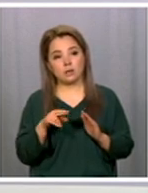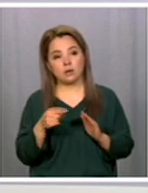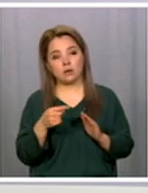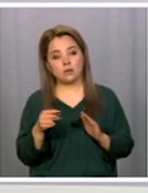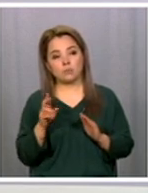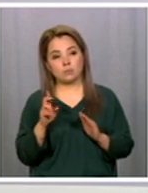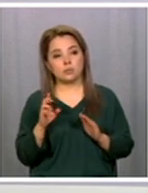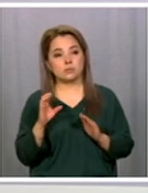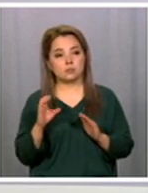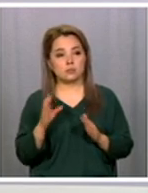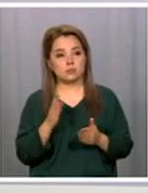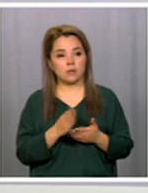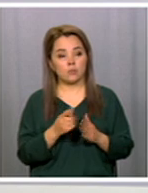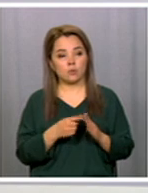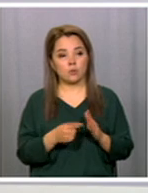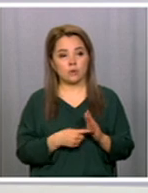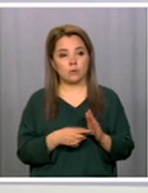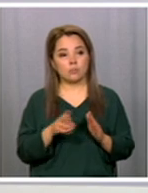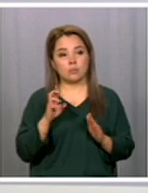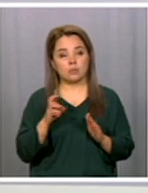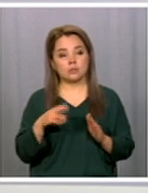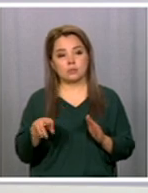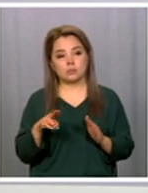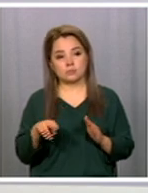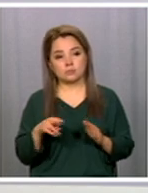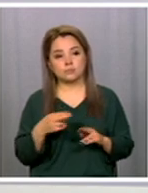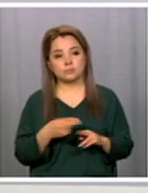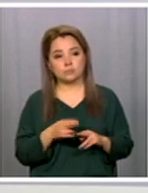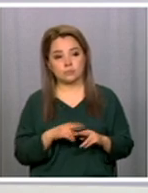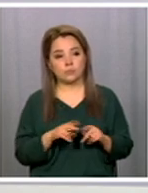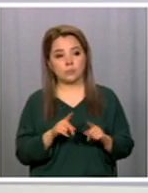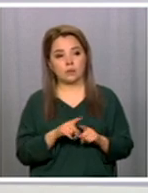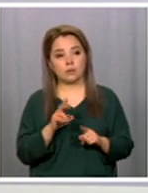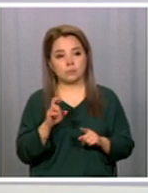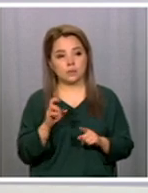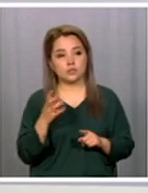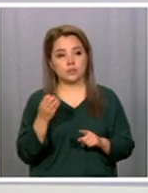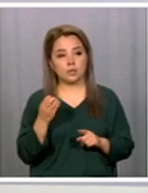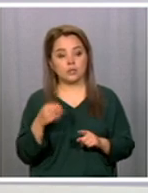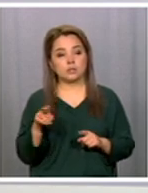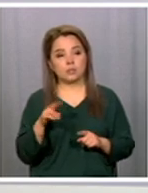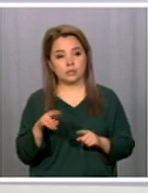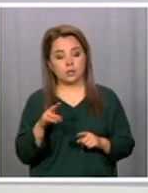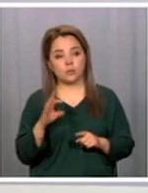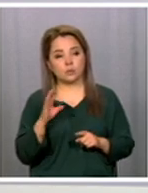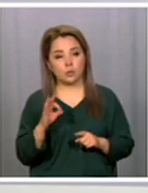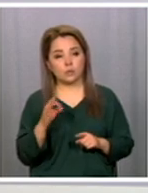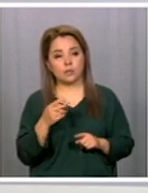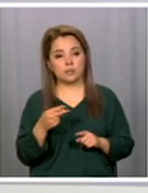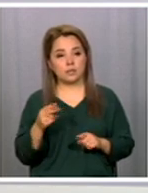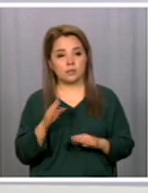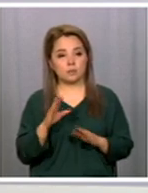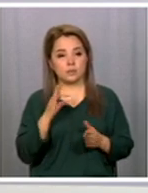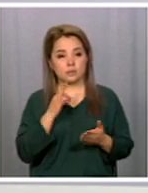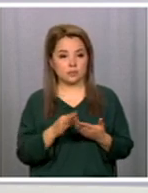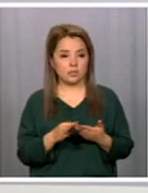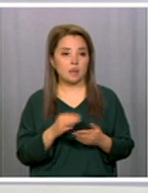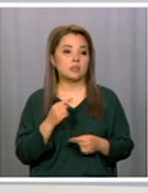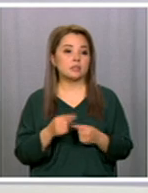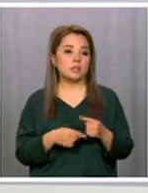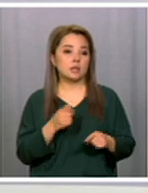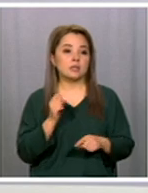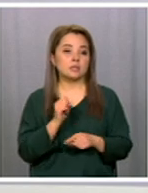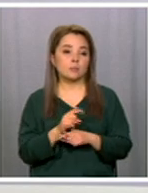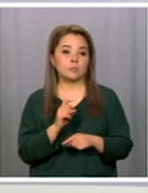Б С бөлінген Б Д. Мұнда Б және Д нөлге тең емес. Келесі